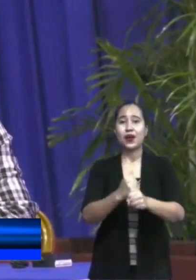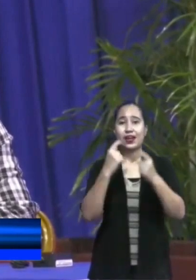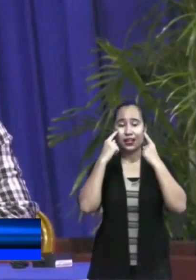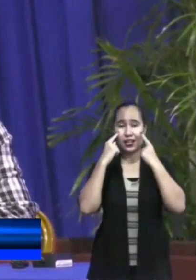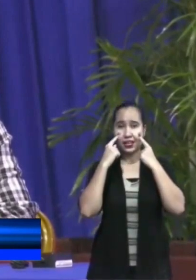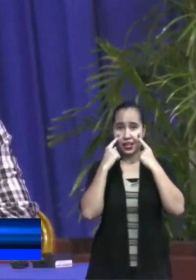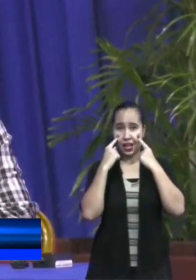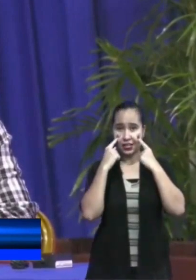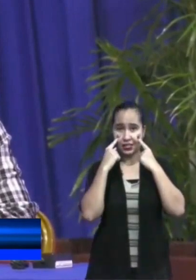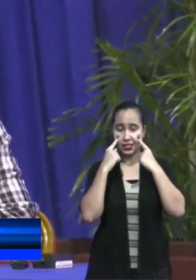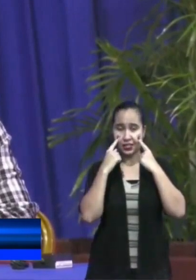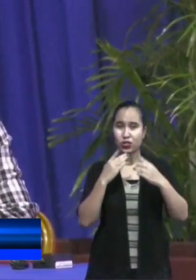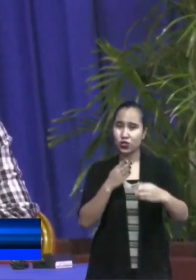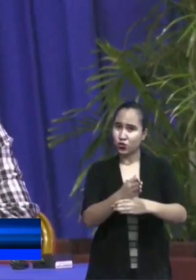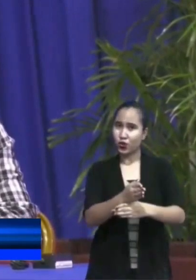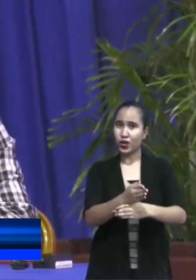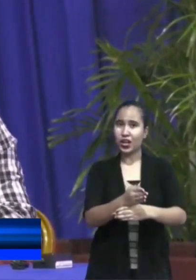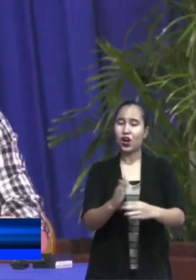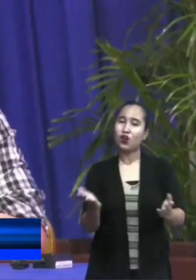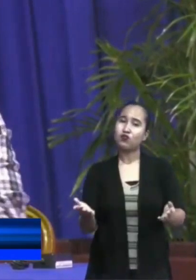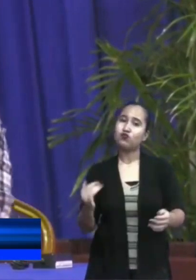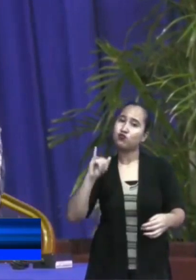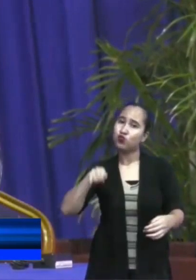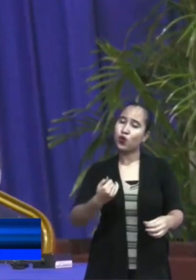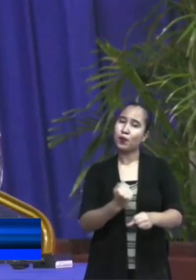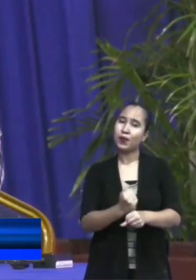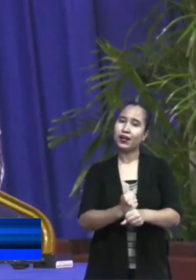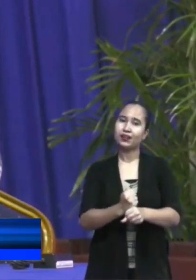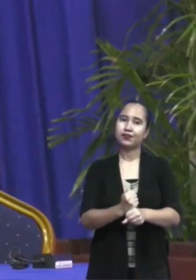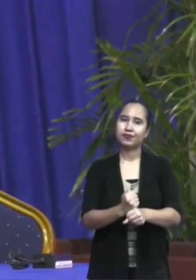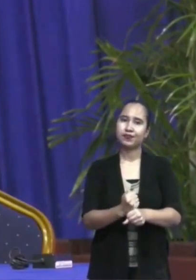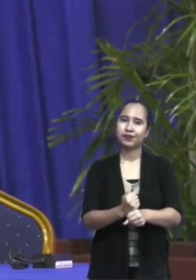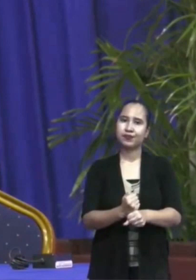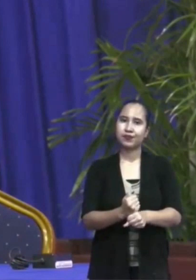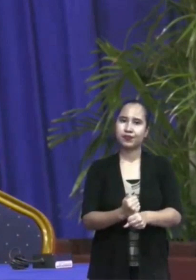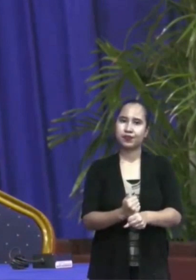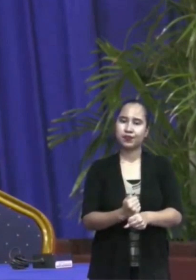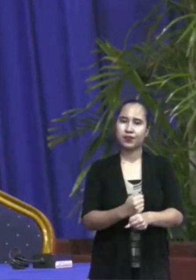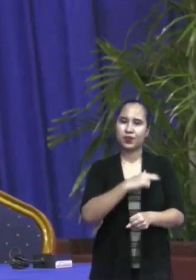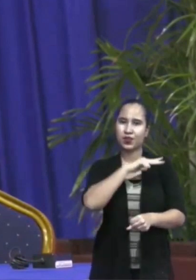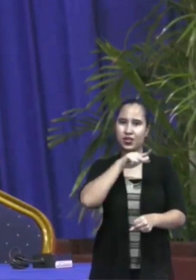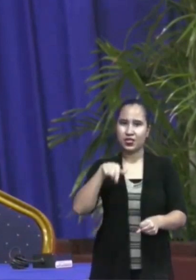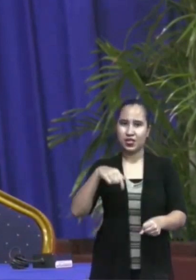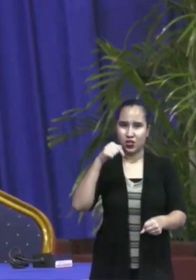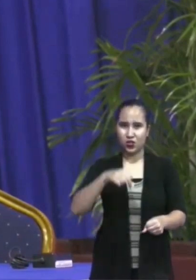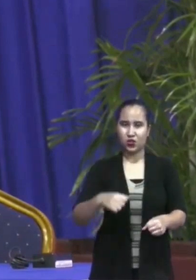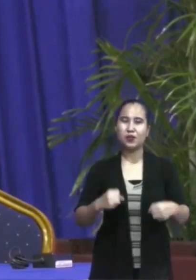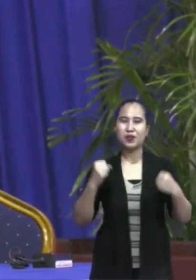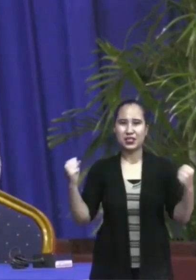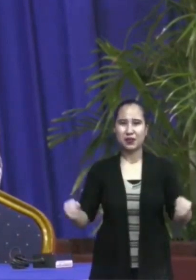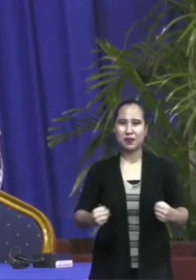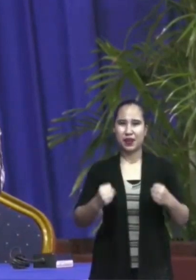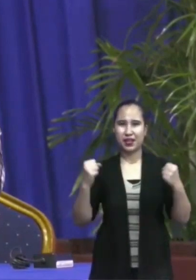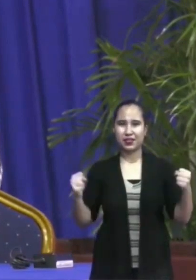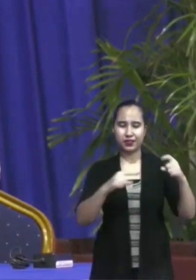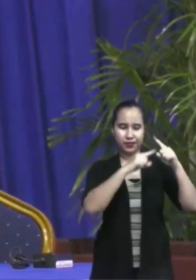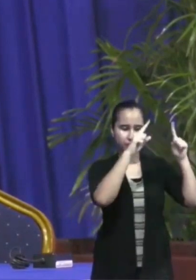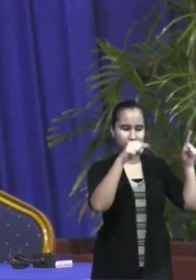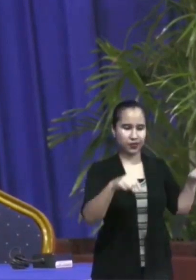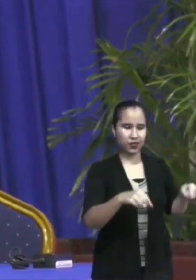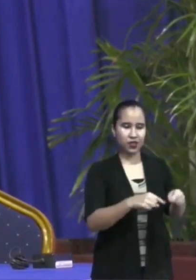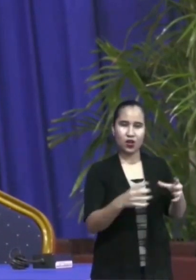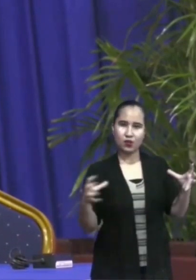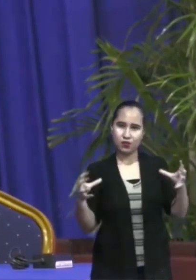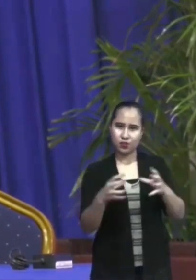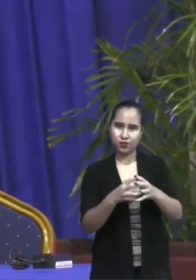zelfs nieuwe werkgelegenheid te scheppen. We zijn een exercitie aan het maken met alle beschikbare cijfers om het